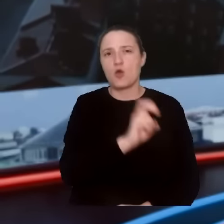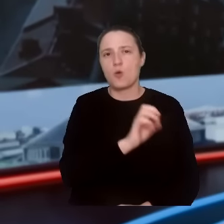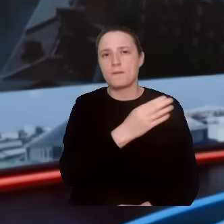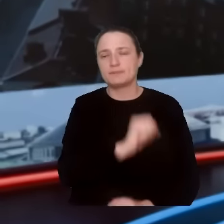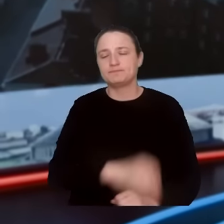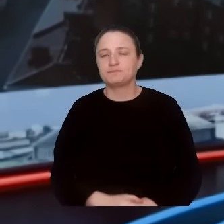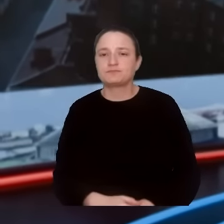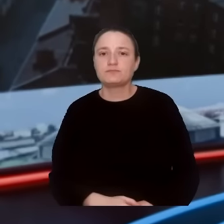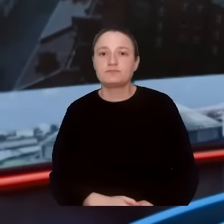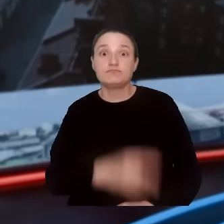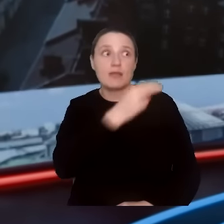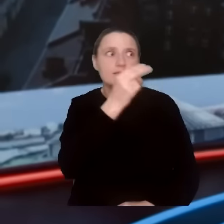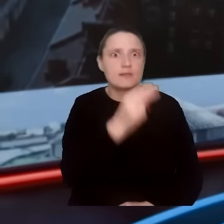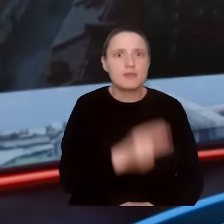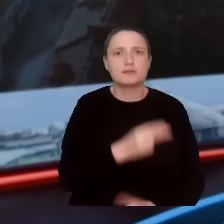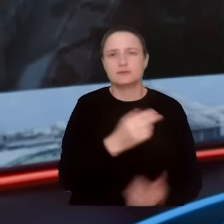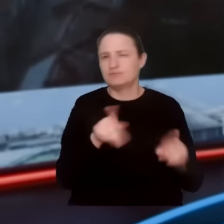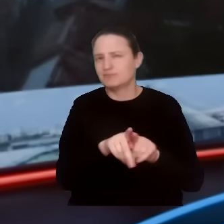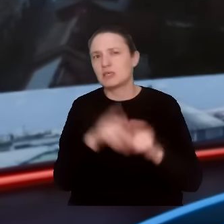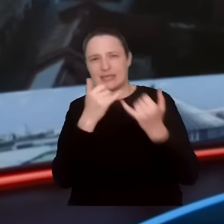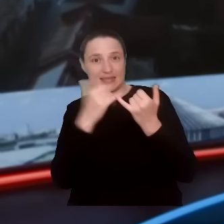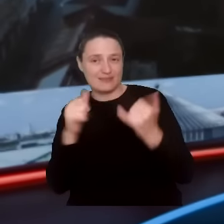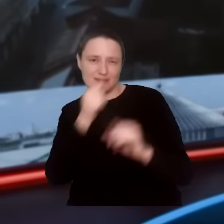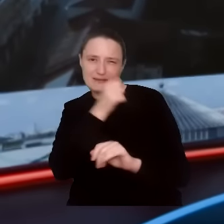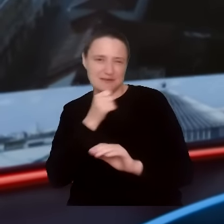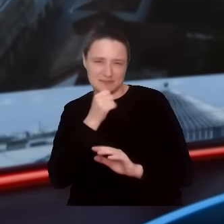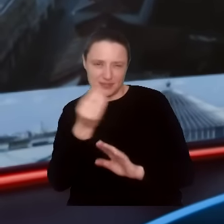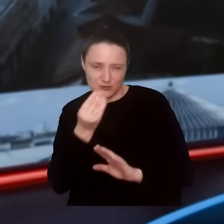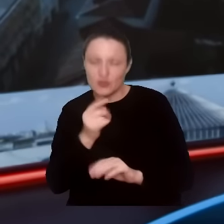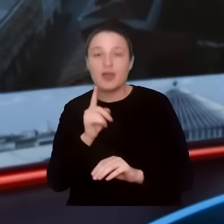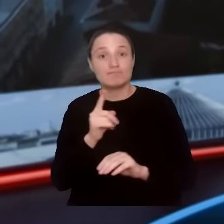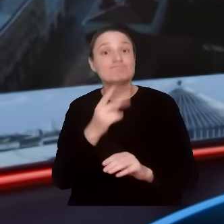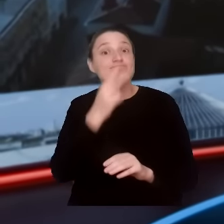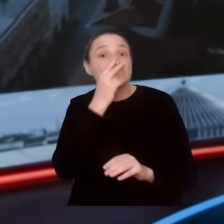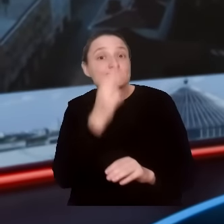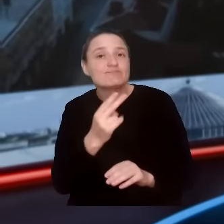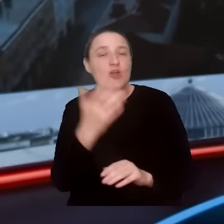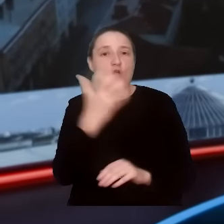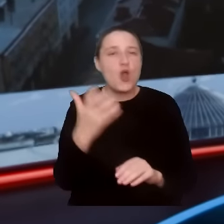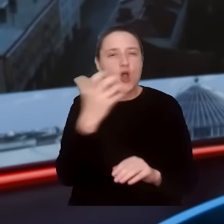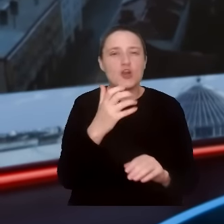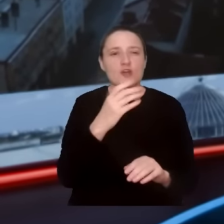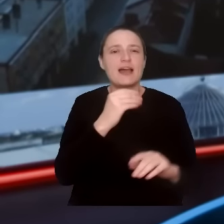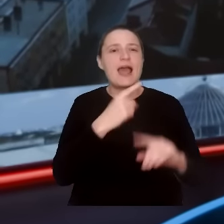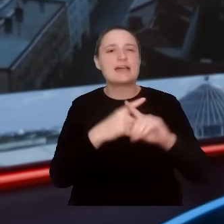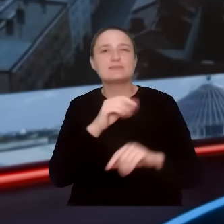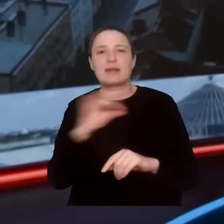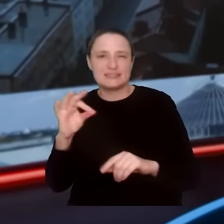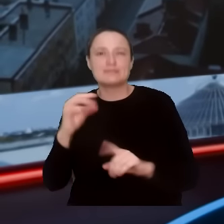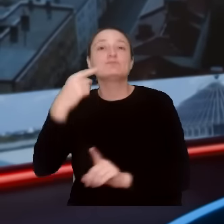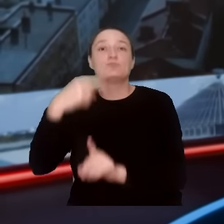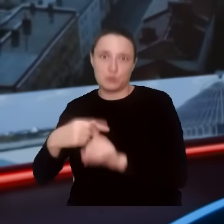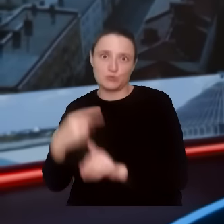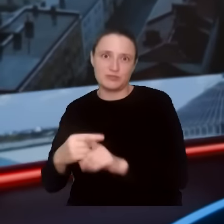Te tematy plus inne, jakie trzymamy jeszcze w tajemnicy, spowodują, że oglądanie naszego plusa będzie doznaniem zupełnie wyjątkowym. Warto przekonać się